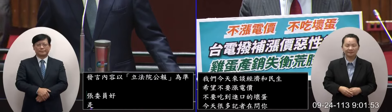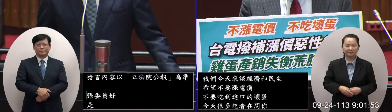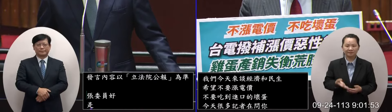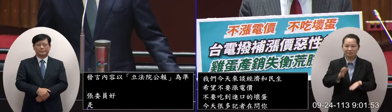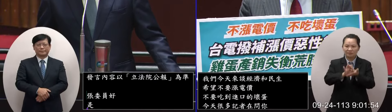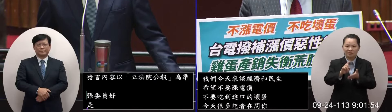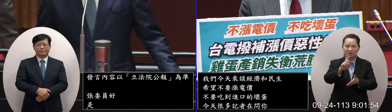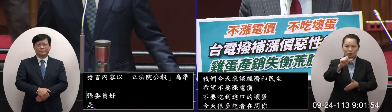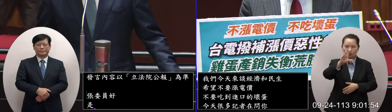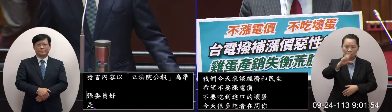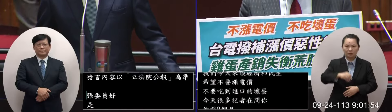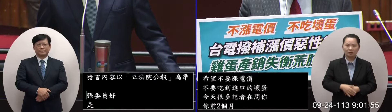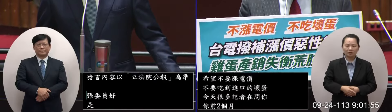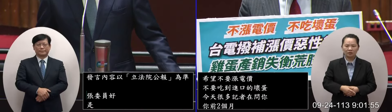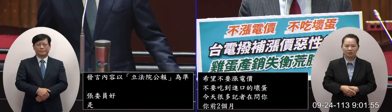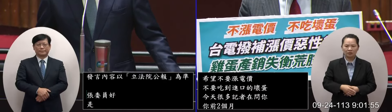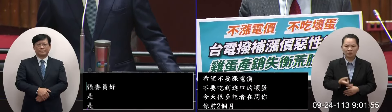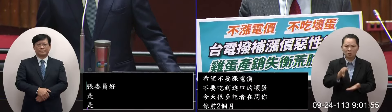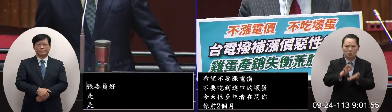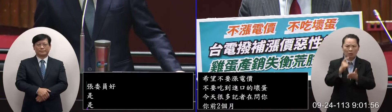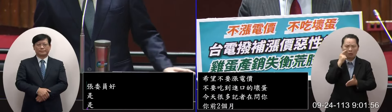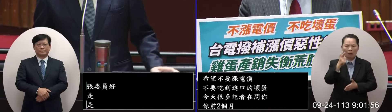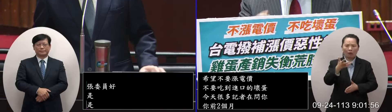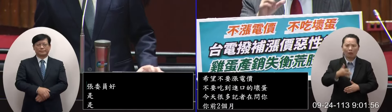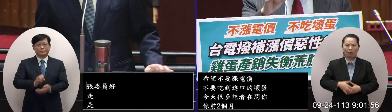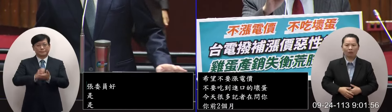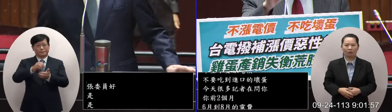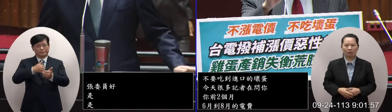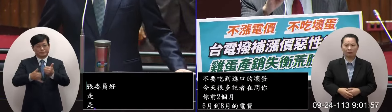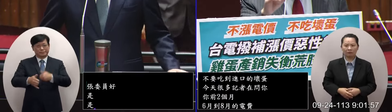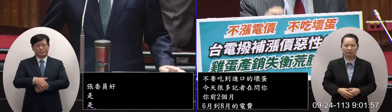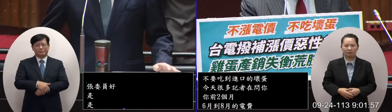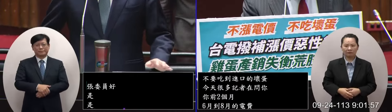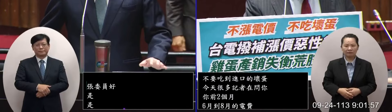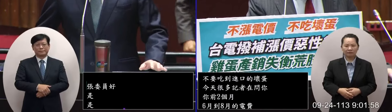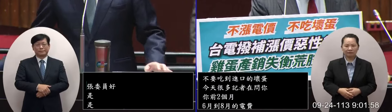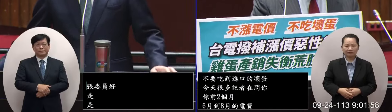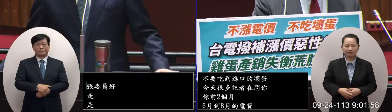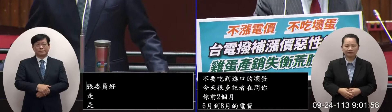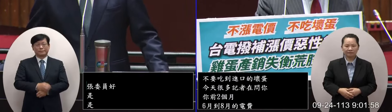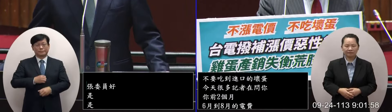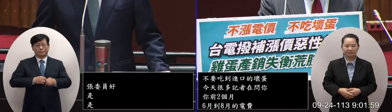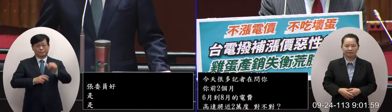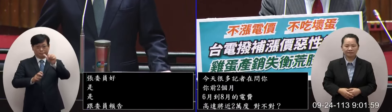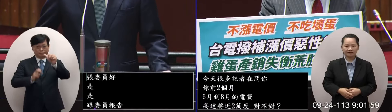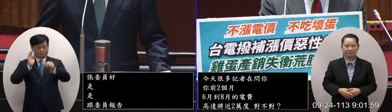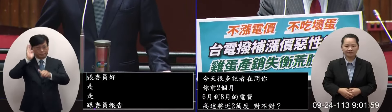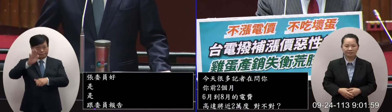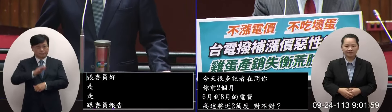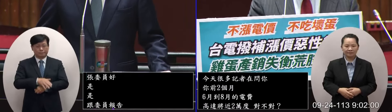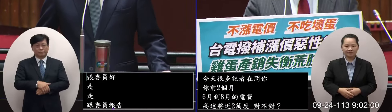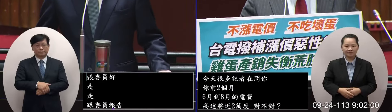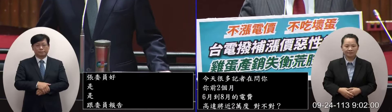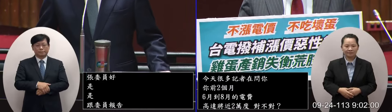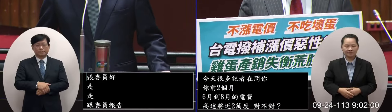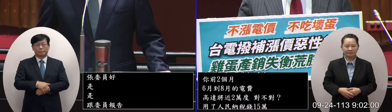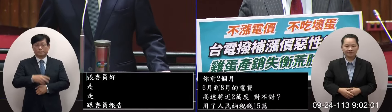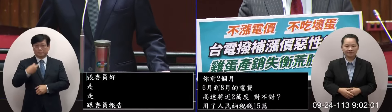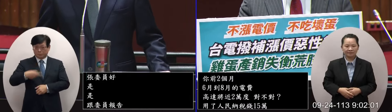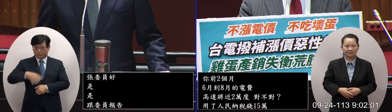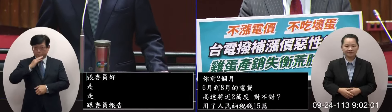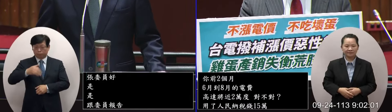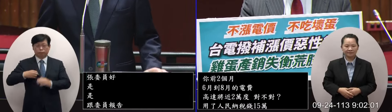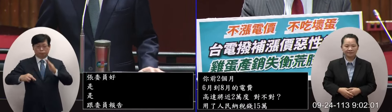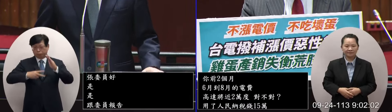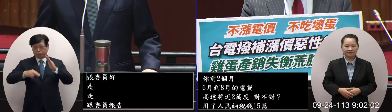150000，为什么用这么多呢？ 我跟委员报告，520之后，因为还有一段整